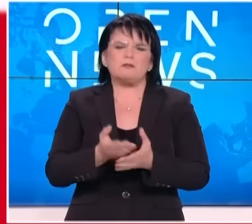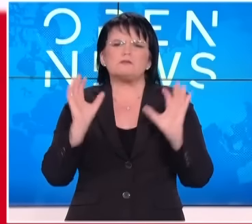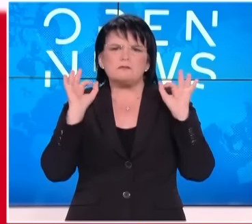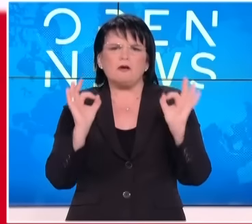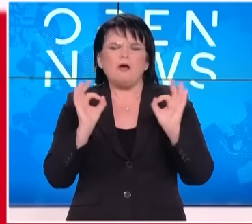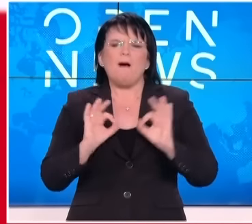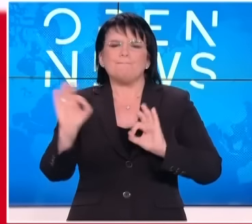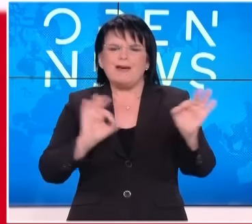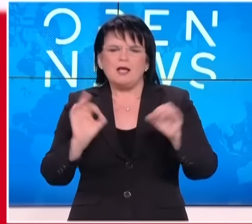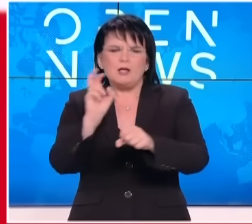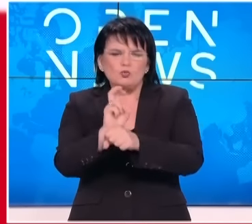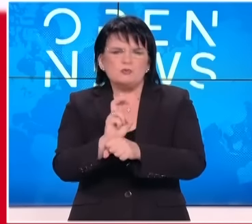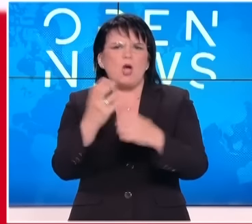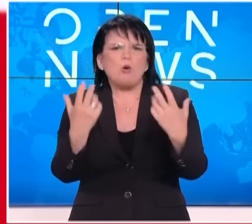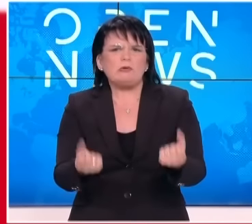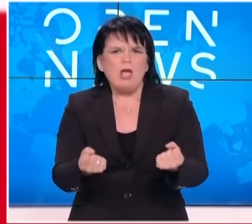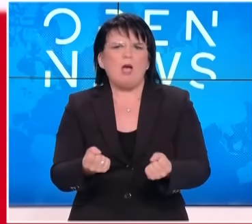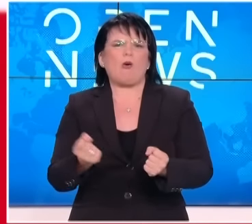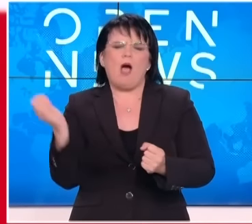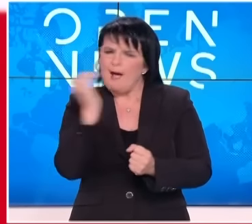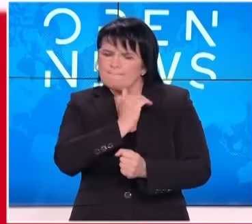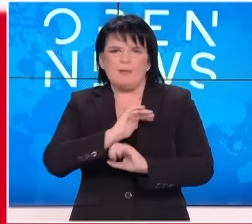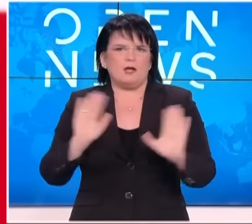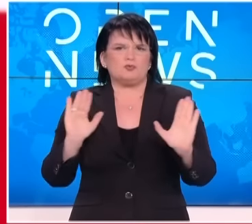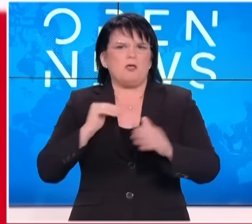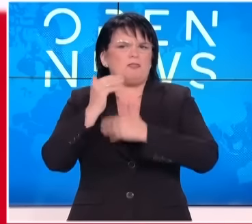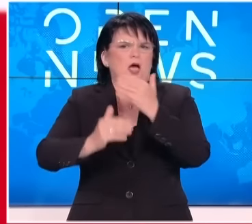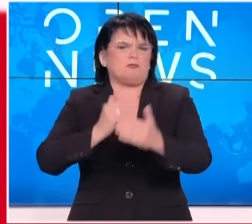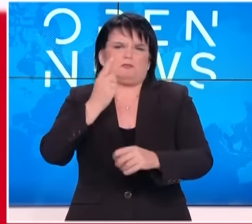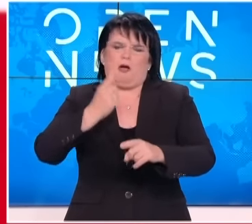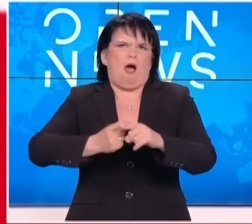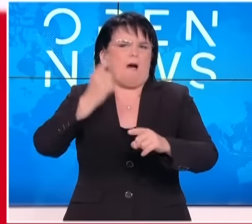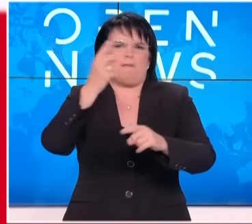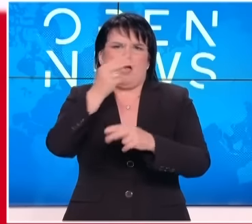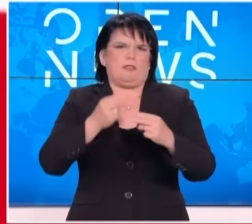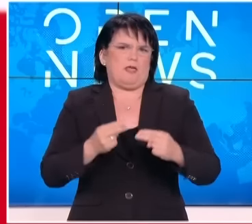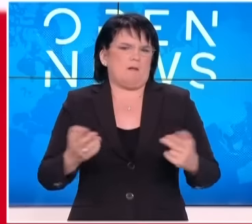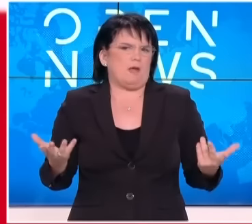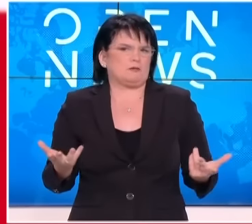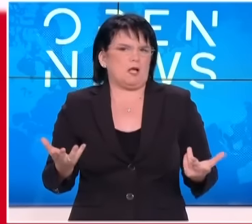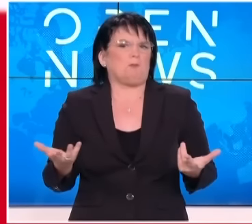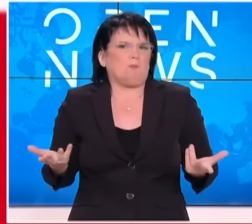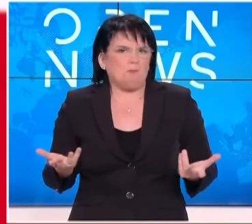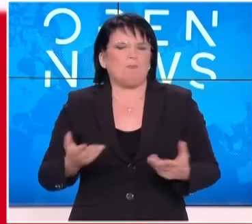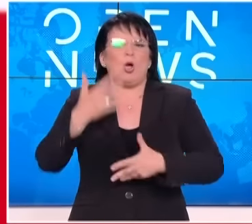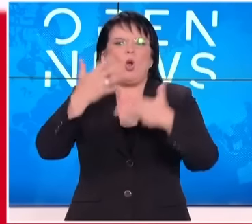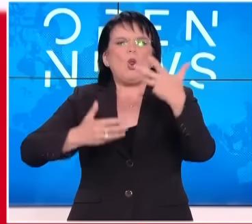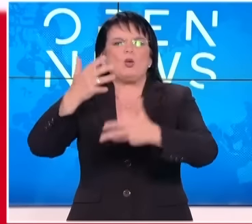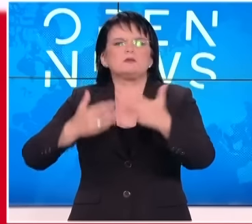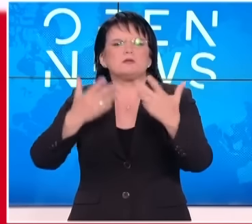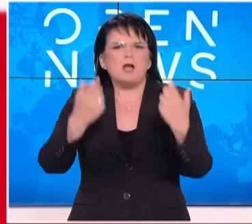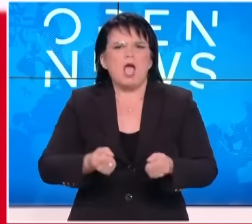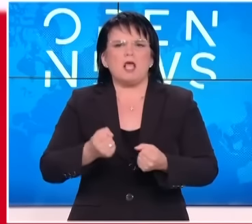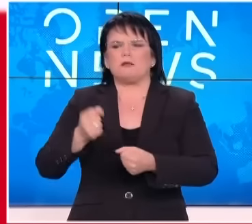το πόθεν έσχες αμέσως δεν υπάρχει δηλαδή καμιά διαδικασία είναι πολύ απλά τα ζητήματα ε λογιστήρια υπάρχουν